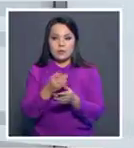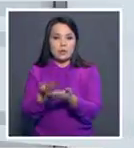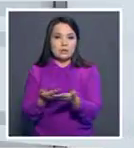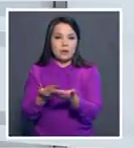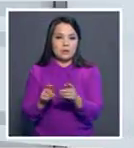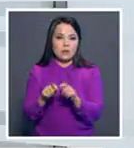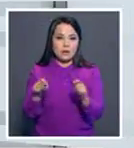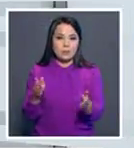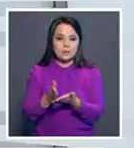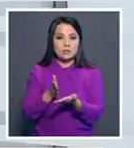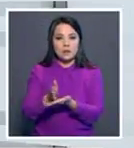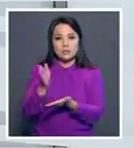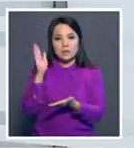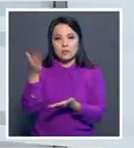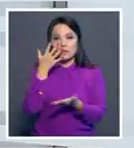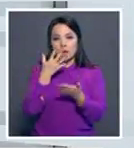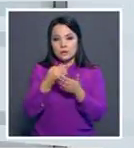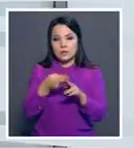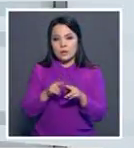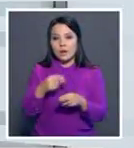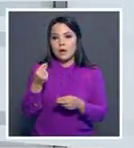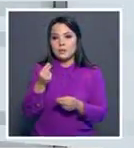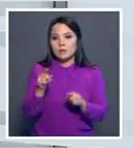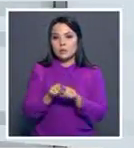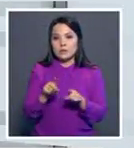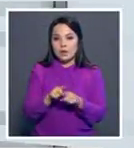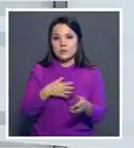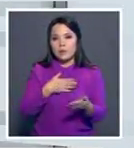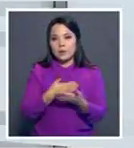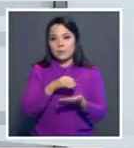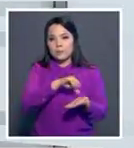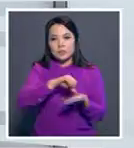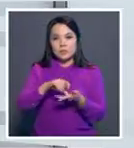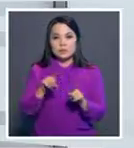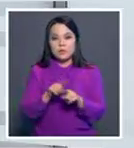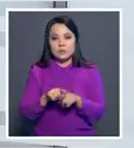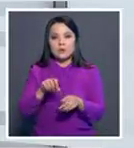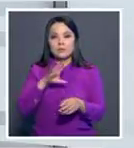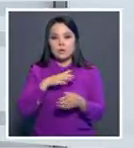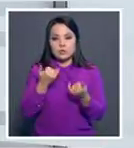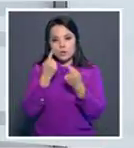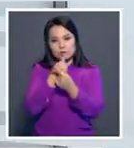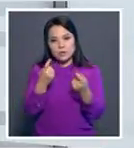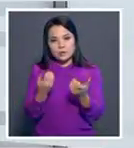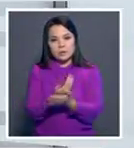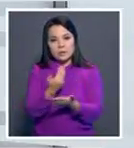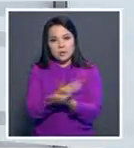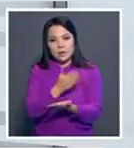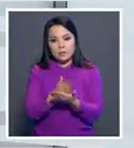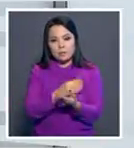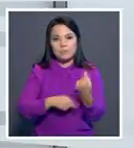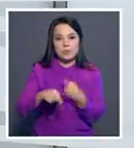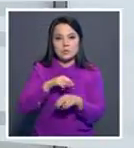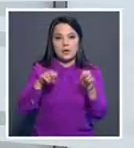береміз. Солардың стратегиясын құрып, қаржылық активтерді ең тиімді жолмен басқару турасында жан-жақты ақпарат береміз. Бұл әрине елдегі